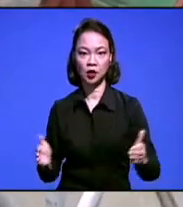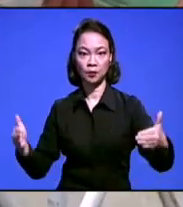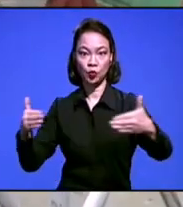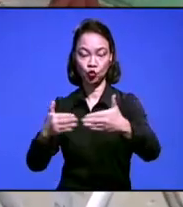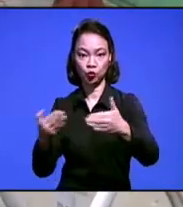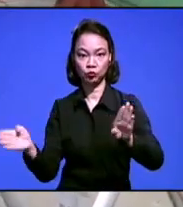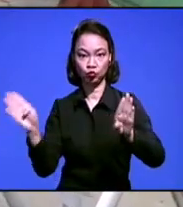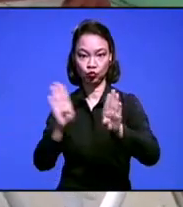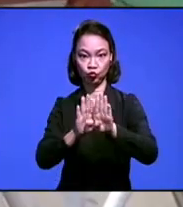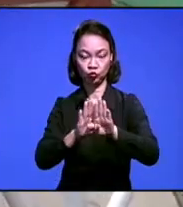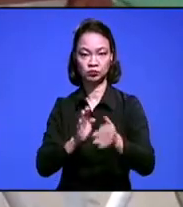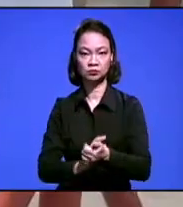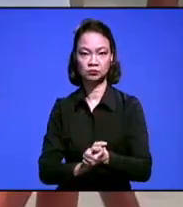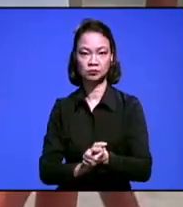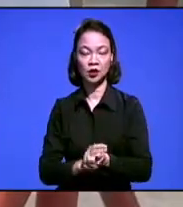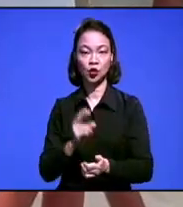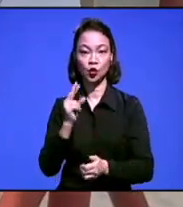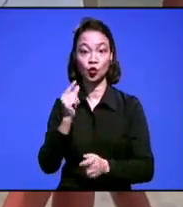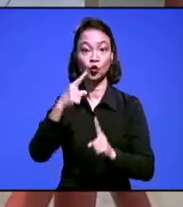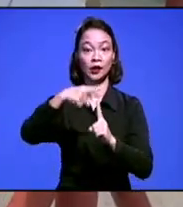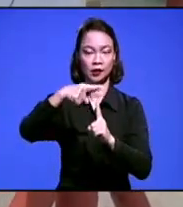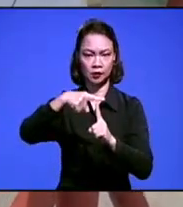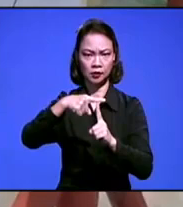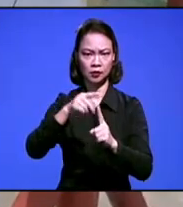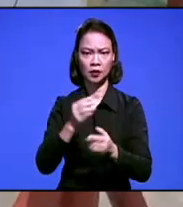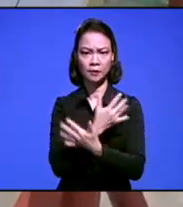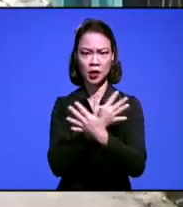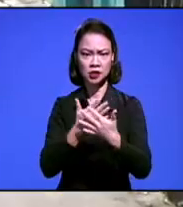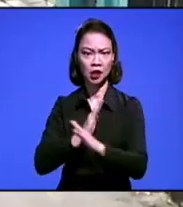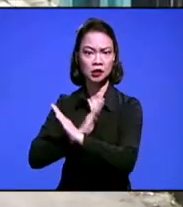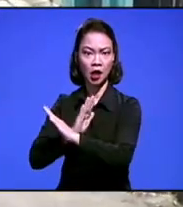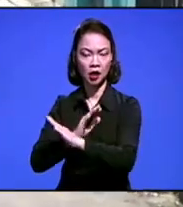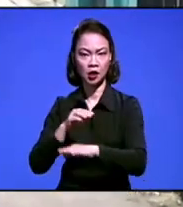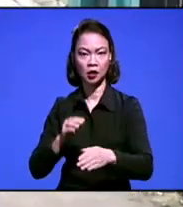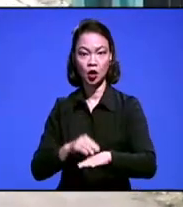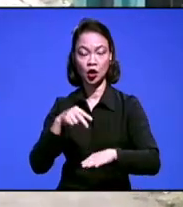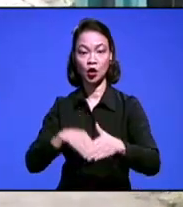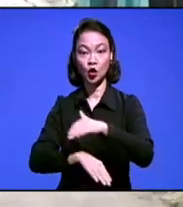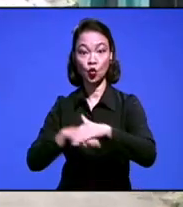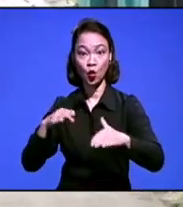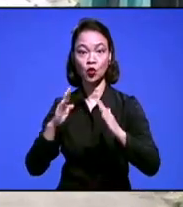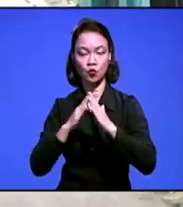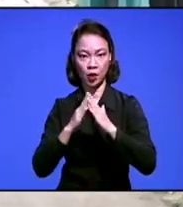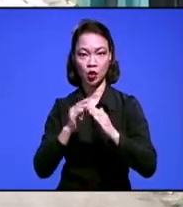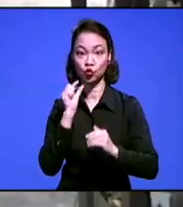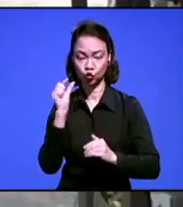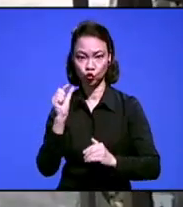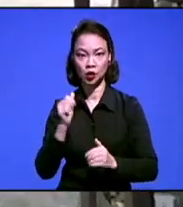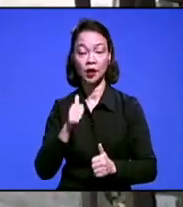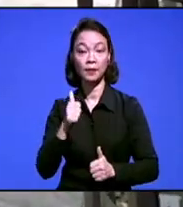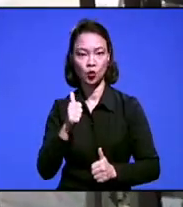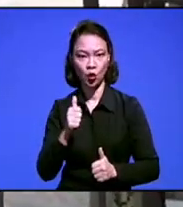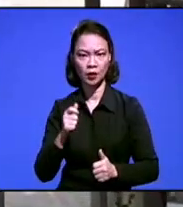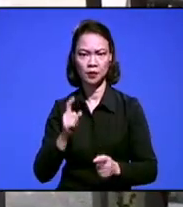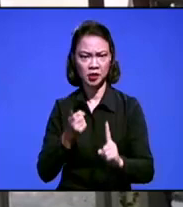akses masuk pihak Rukun Tetangga juga melarang warga tidak keluar rumah kecuali bila ada keperluan mendesak pengurus